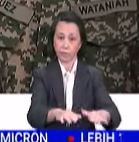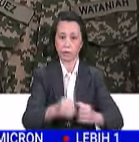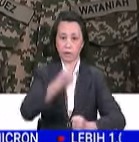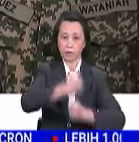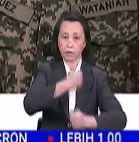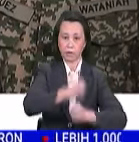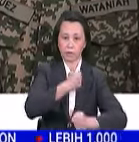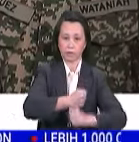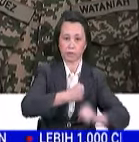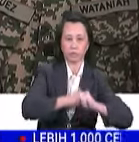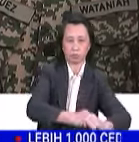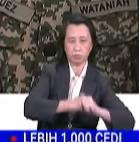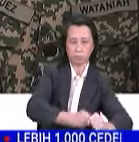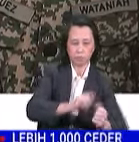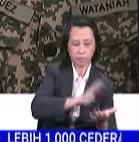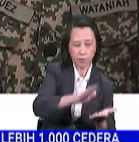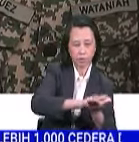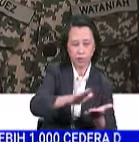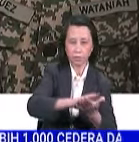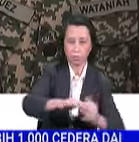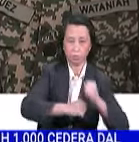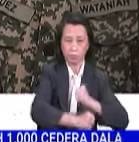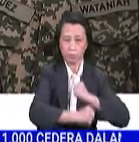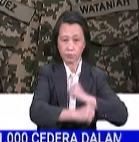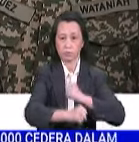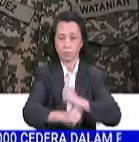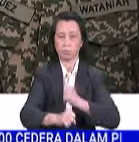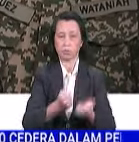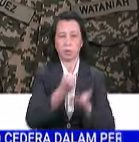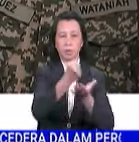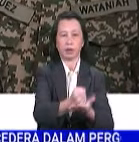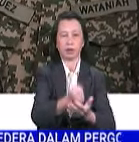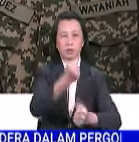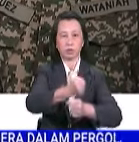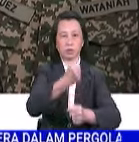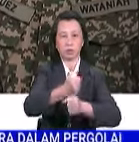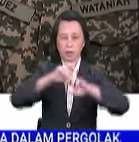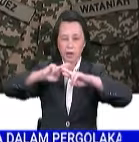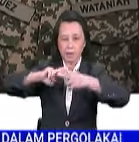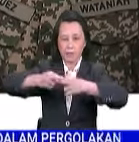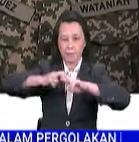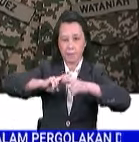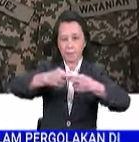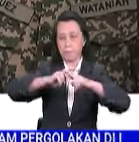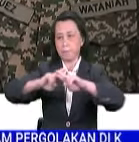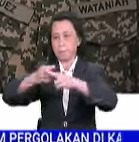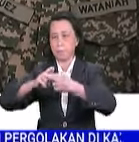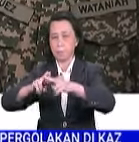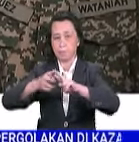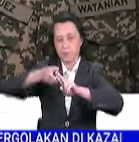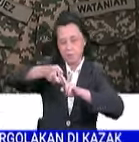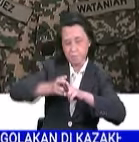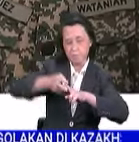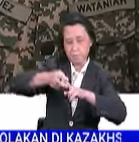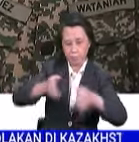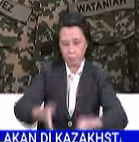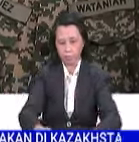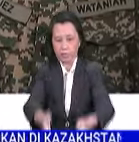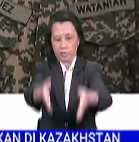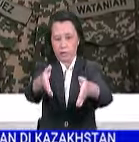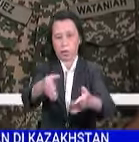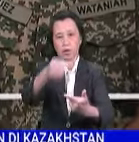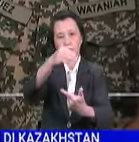kerja-kerja pembersihan dan sebagainya, membantu kerja-kerja baik pulih infrastruktur jalan